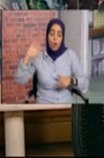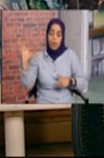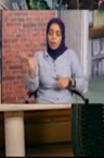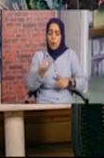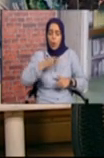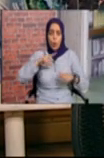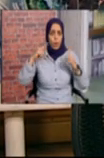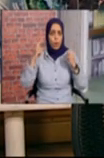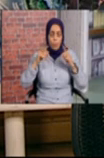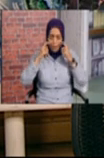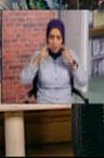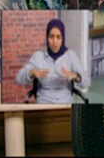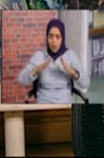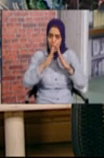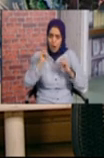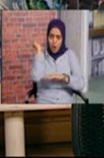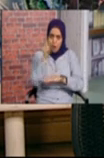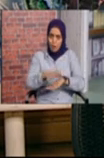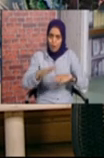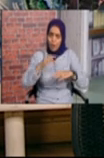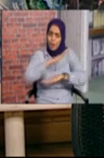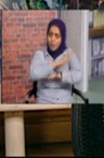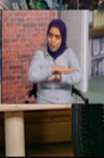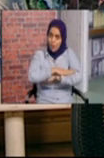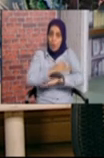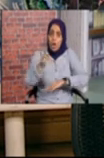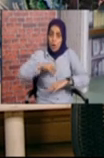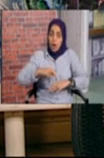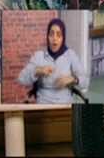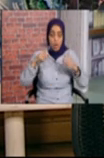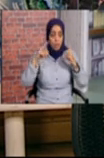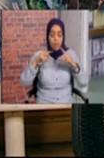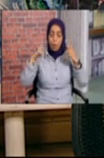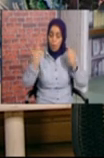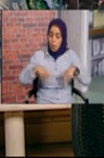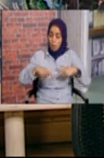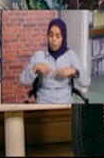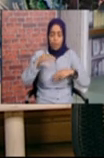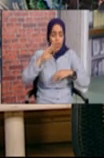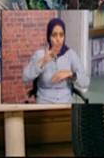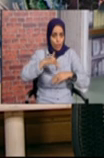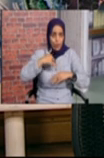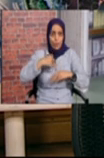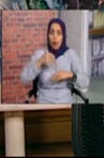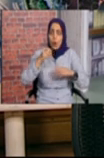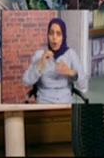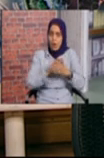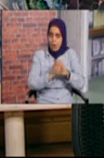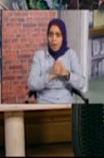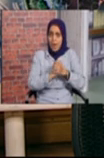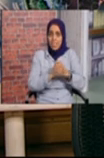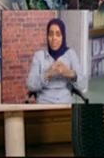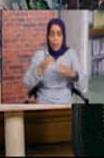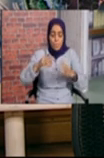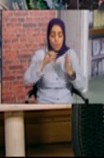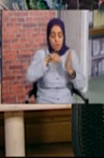الله لكل من يعيش على هذه الأرض الطيبة، سواء كان مواطن مصري أو حتى ضيف أو أخ عزيز من